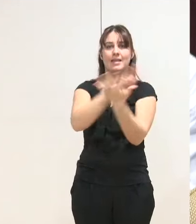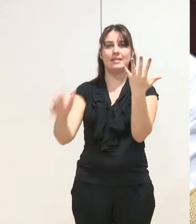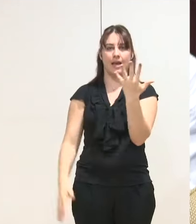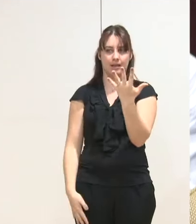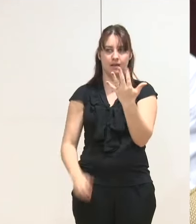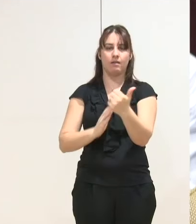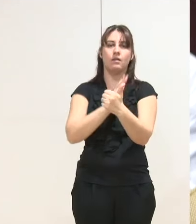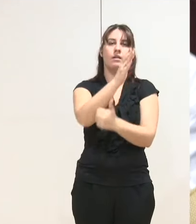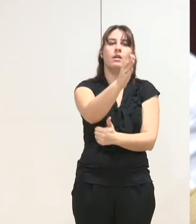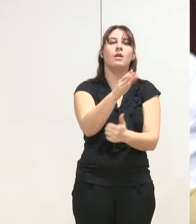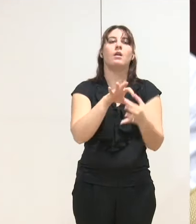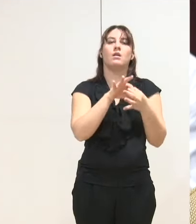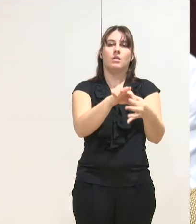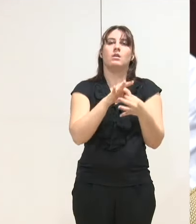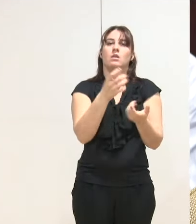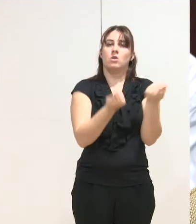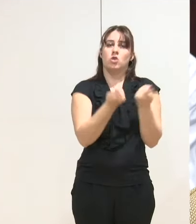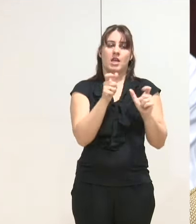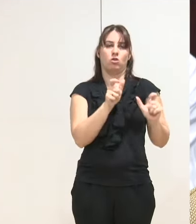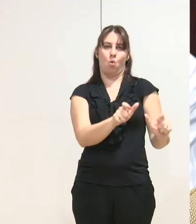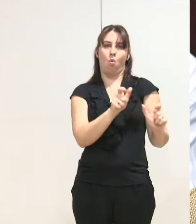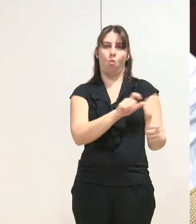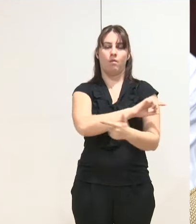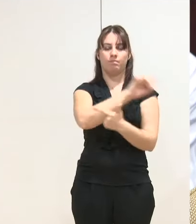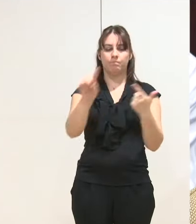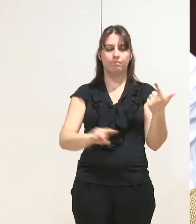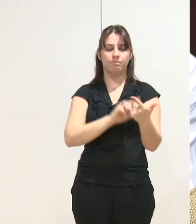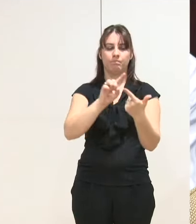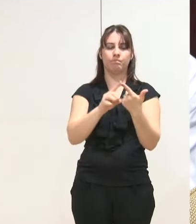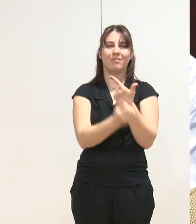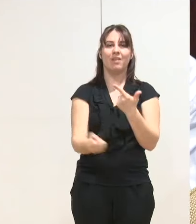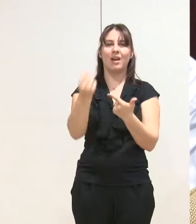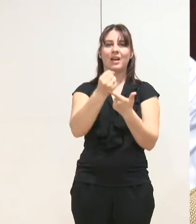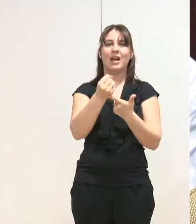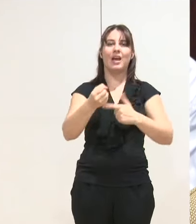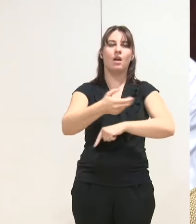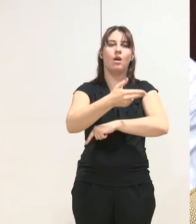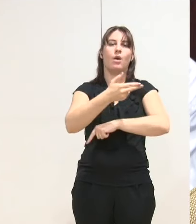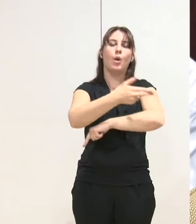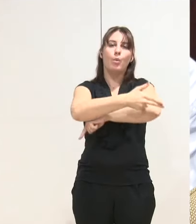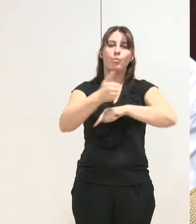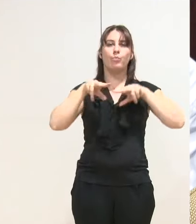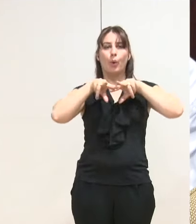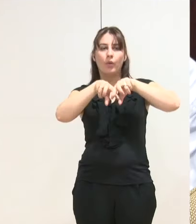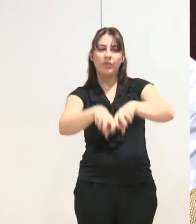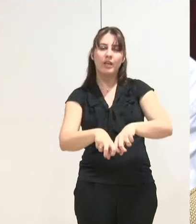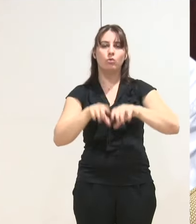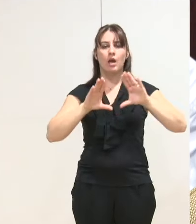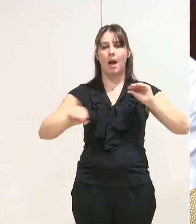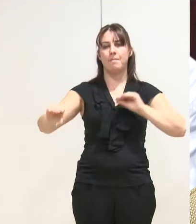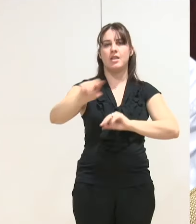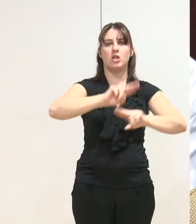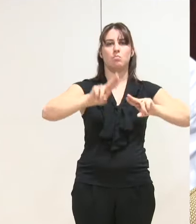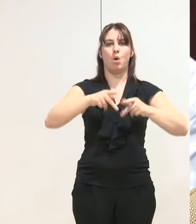direction du contrôle de gestion un deuxème concernant le bureau d'étude d'aménagement d'espace public